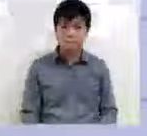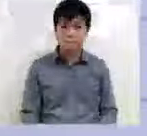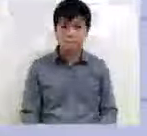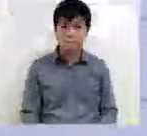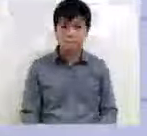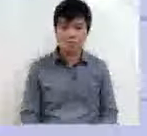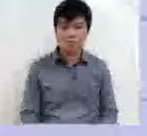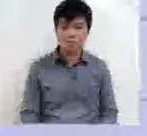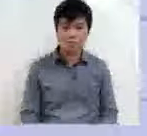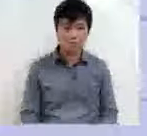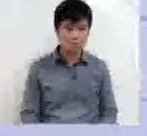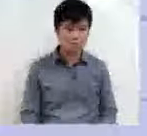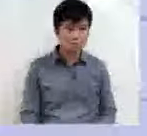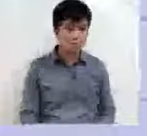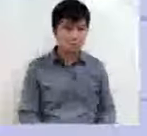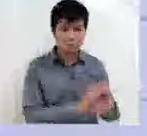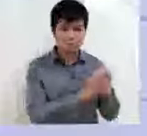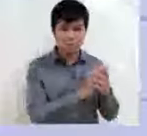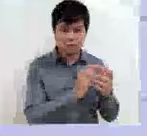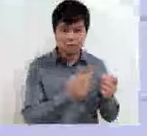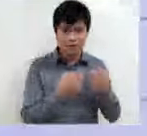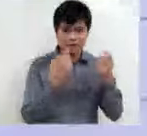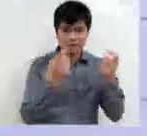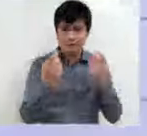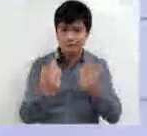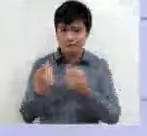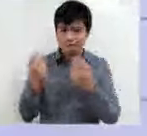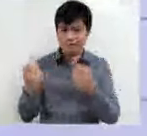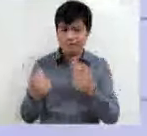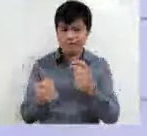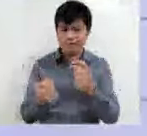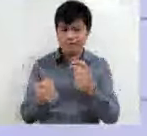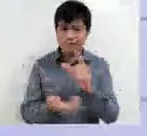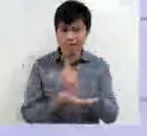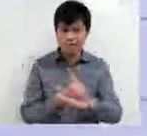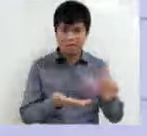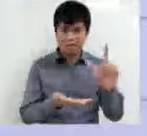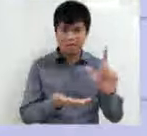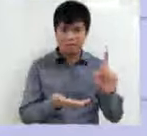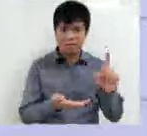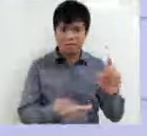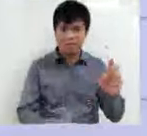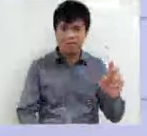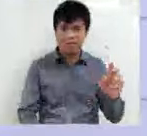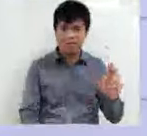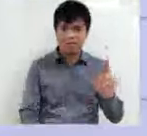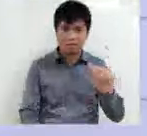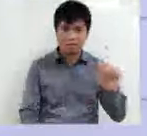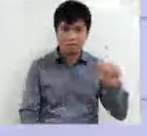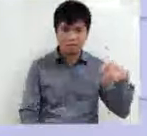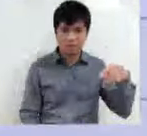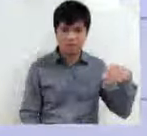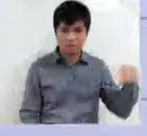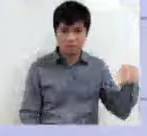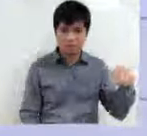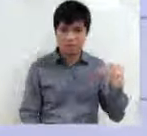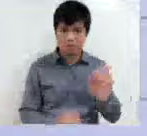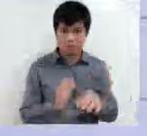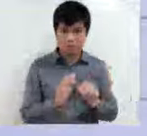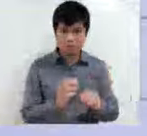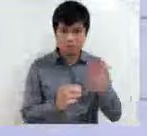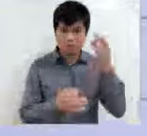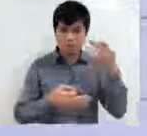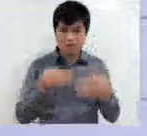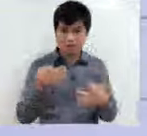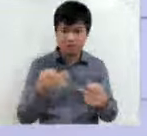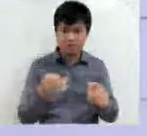Kabilang selebrasyon kasunod ng panalo ng De La Salle Green Archers sa UAP Season 86 Men's Basketball Finals. Itong unang